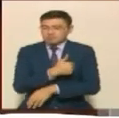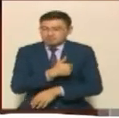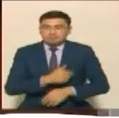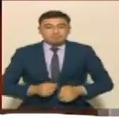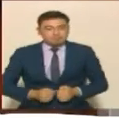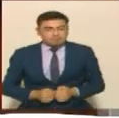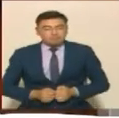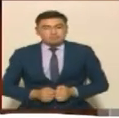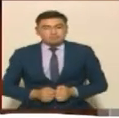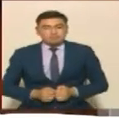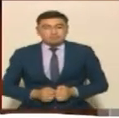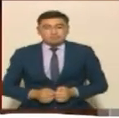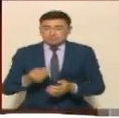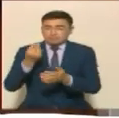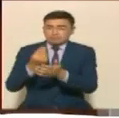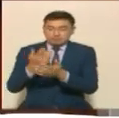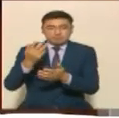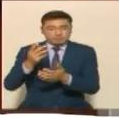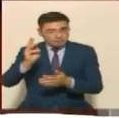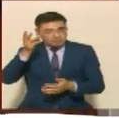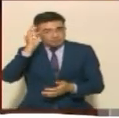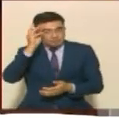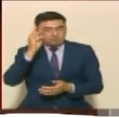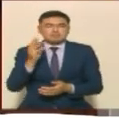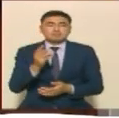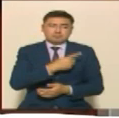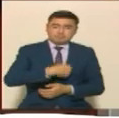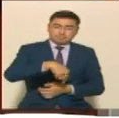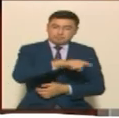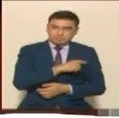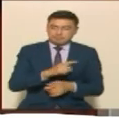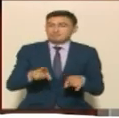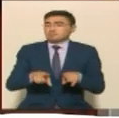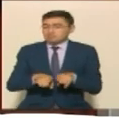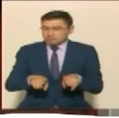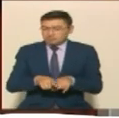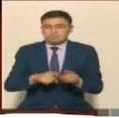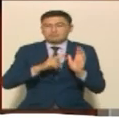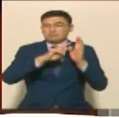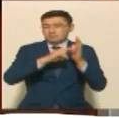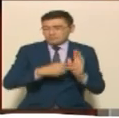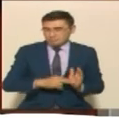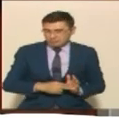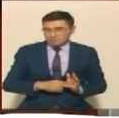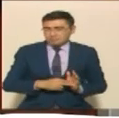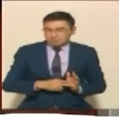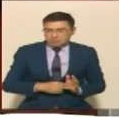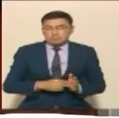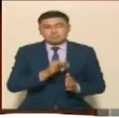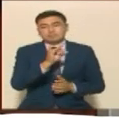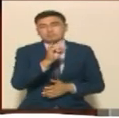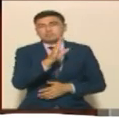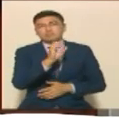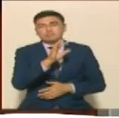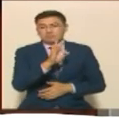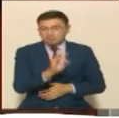отырып, құрметті елші мырза, өз тараптарыңыздан да жоспарлаған келетін инвесторлар болатын